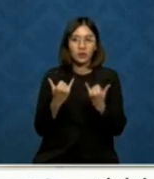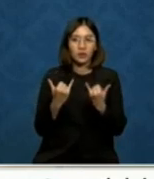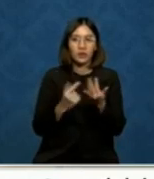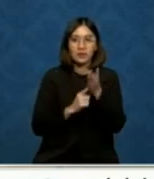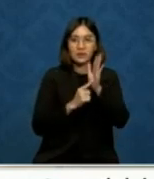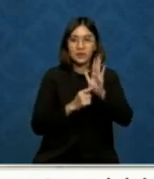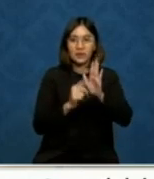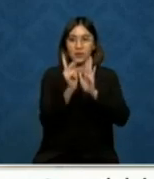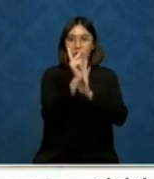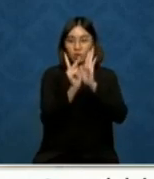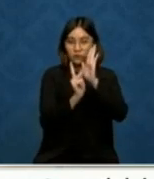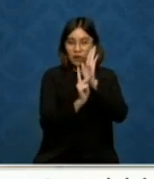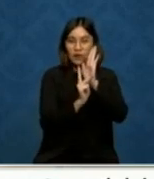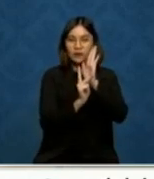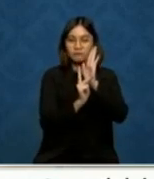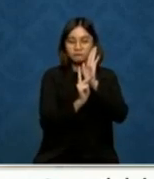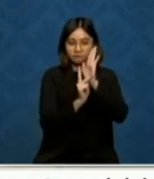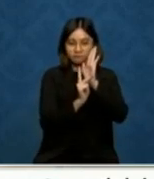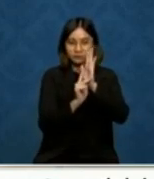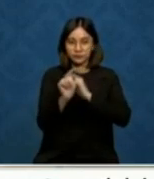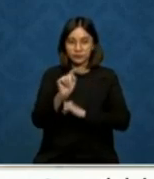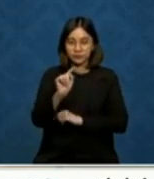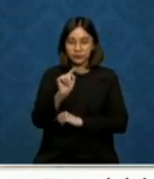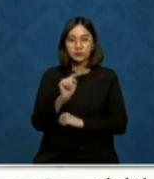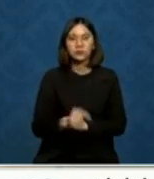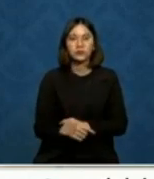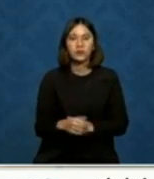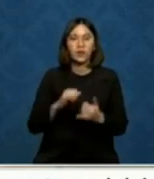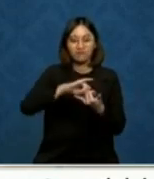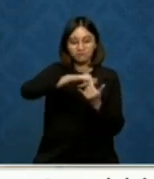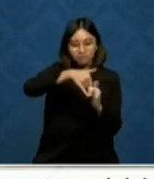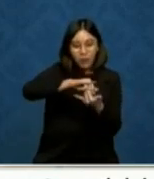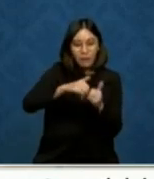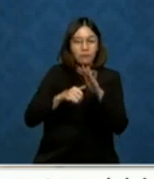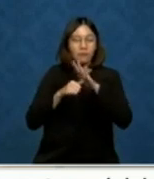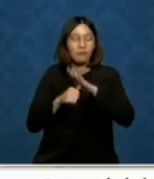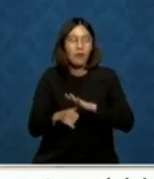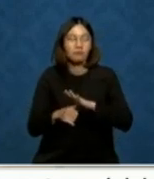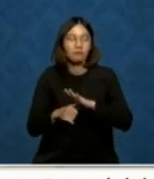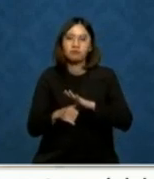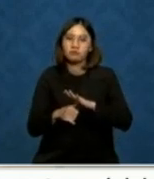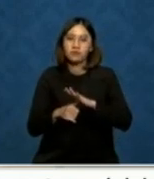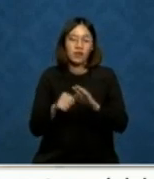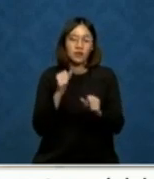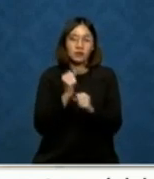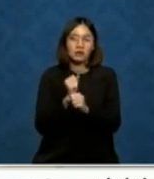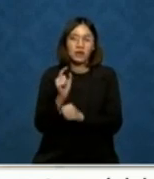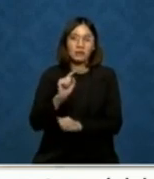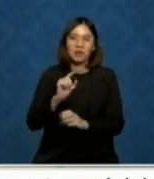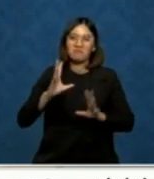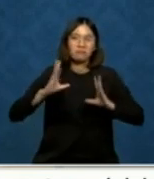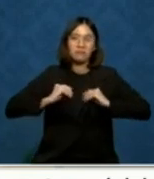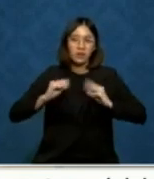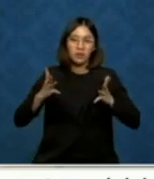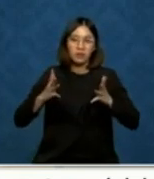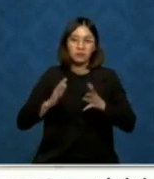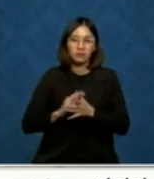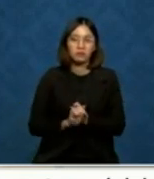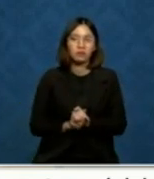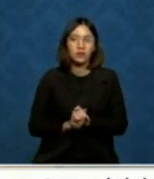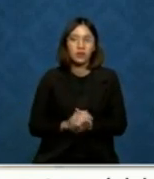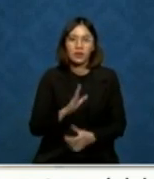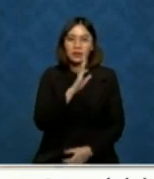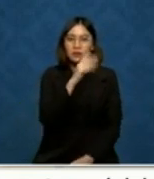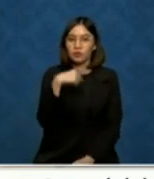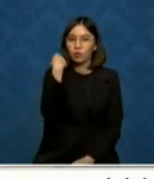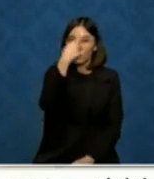ายเพื่อที่จะบอกว่าการคุกคามทางเพศเนี่ยเป็นการกระทำที่ไม่อาจยอมรับได้แล้วถ้า